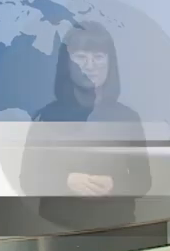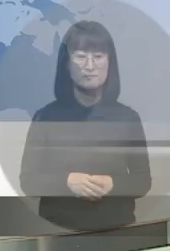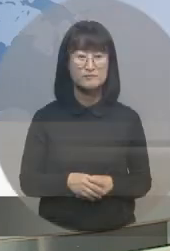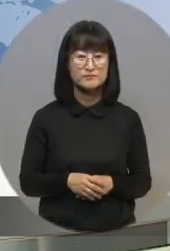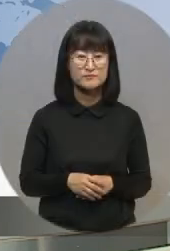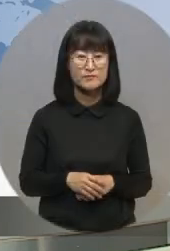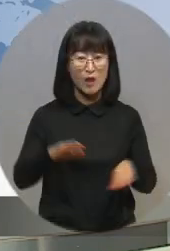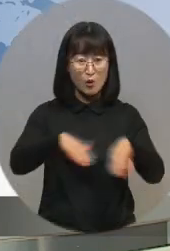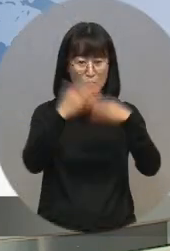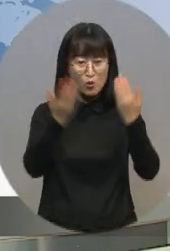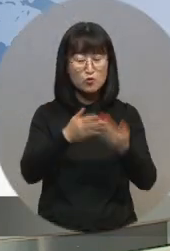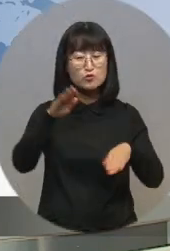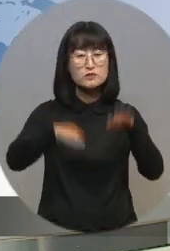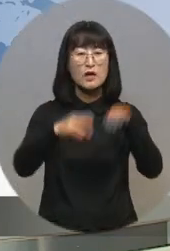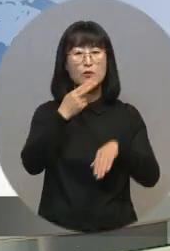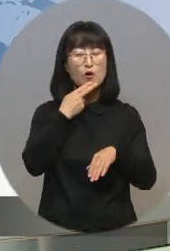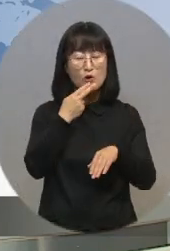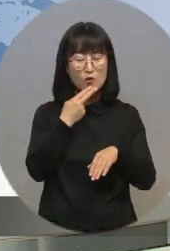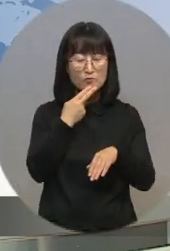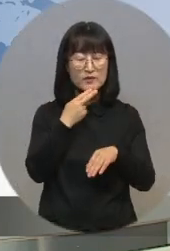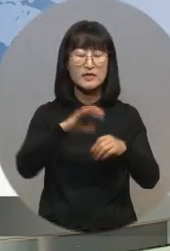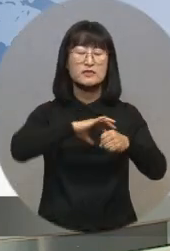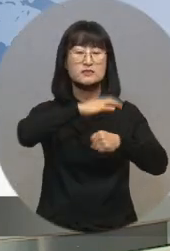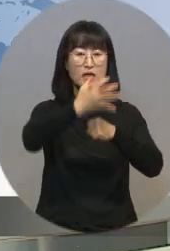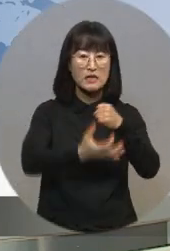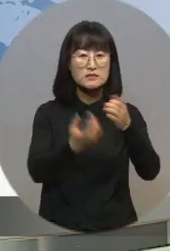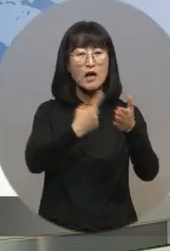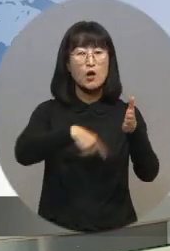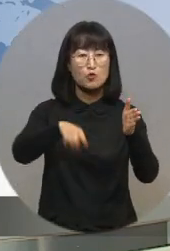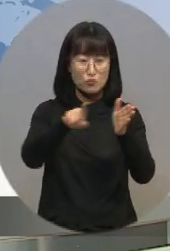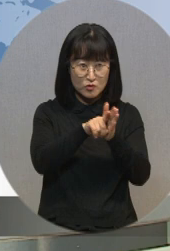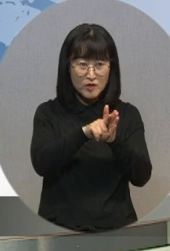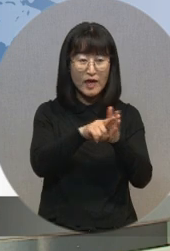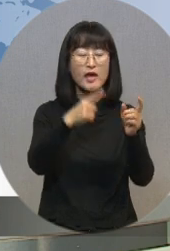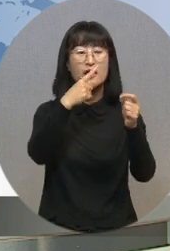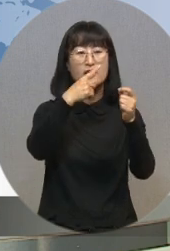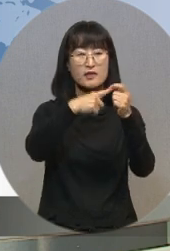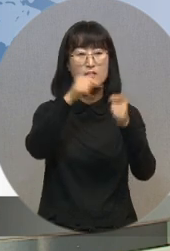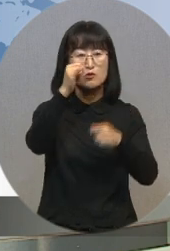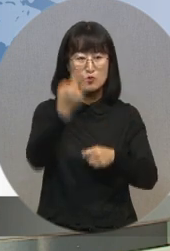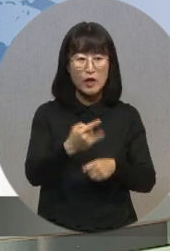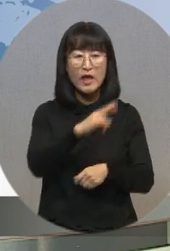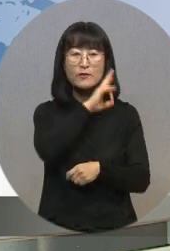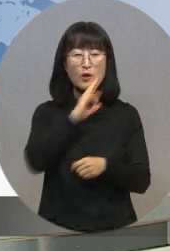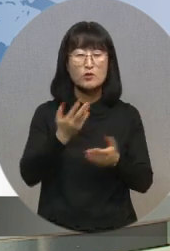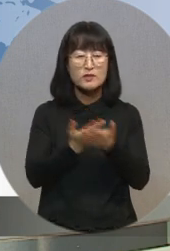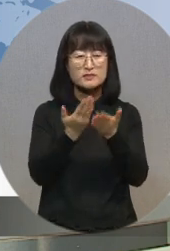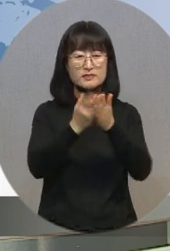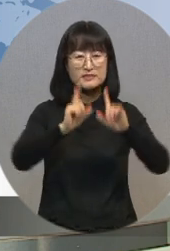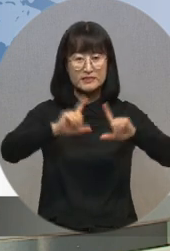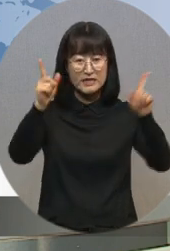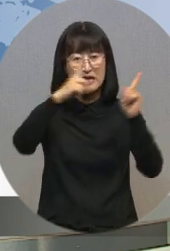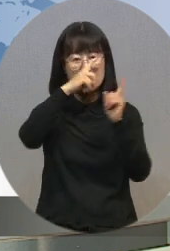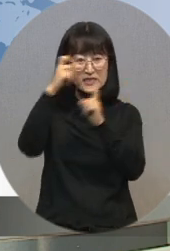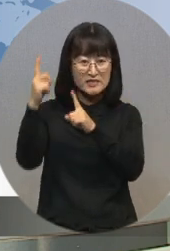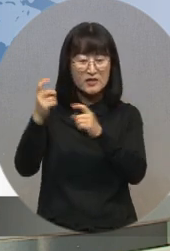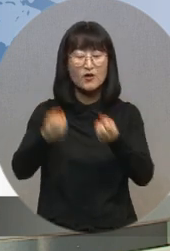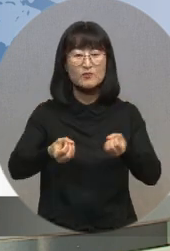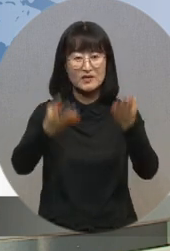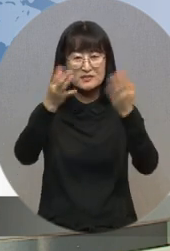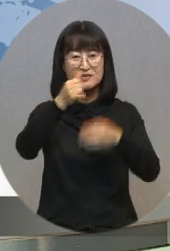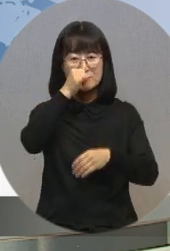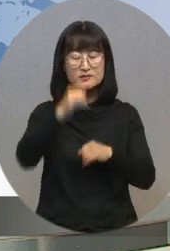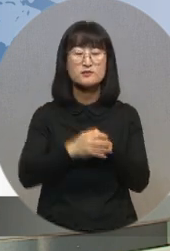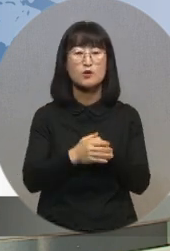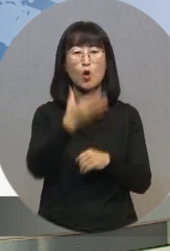모두가 차별 없는 세상을 위하여라는 구호 아래 제1회 편의 증진의 날 기념 행사가 열렸습니다. 보건복지부는